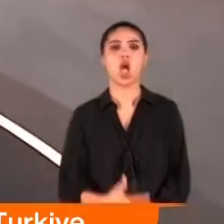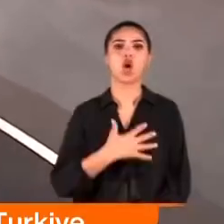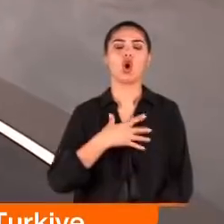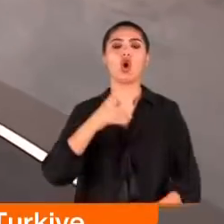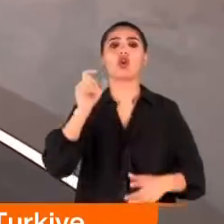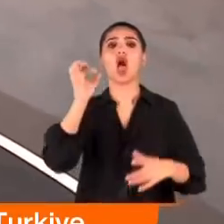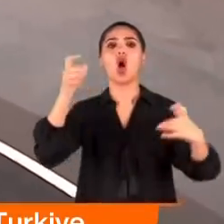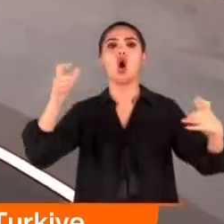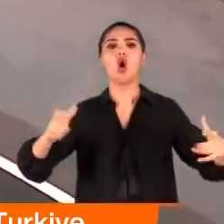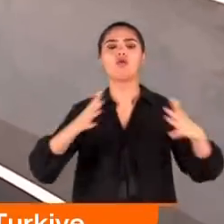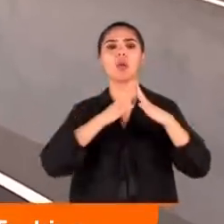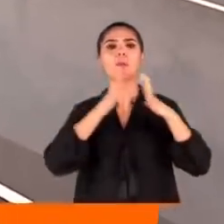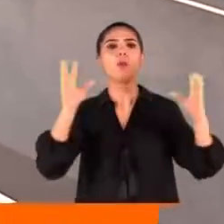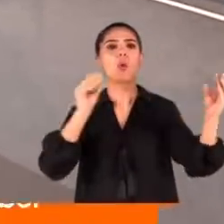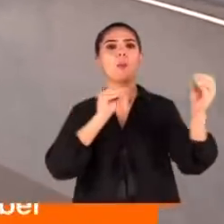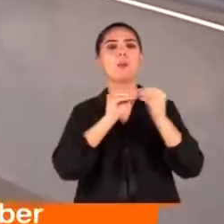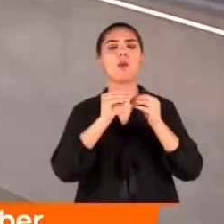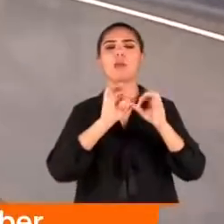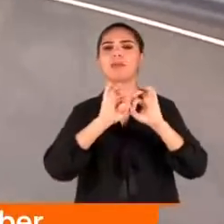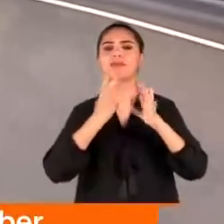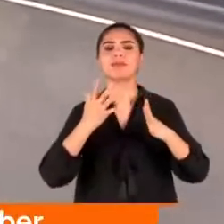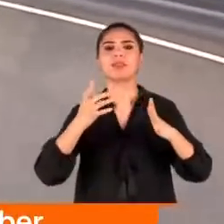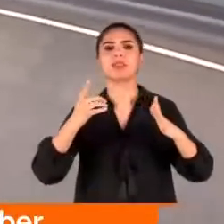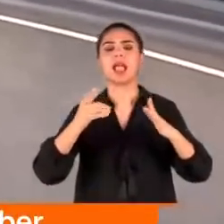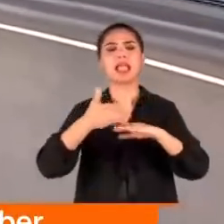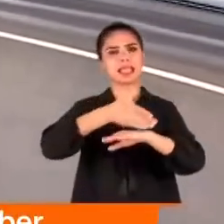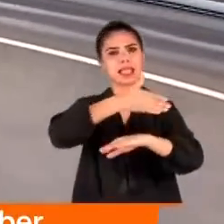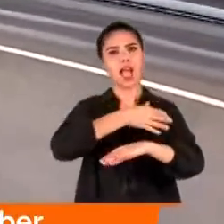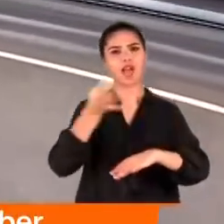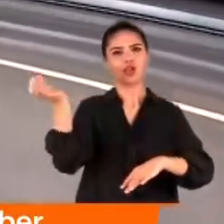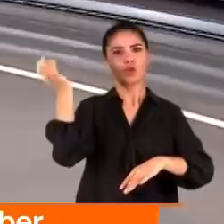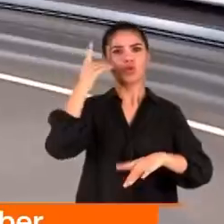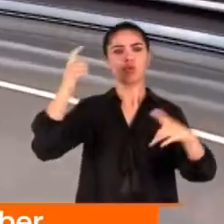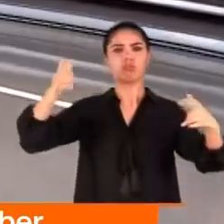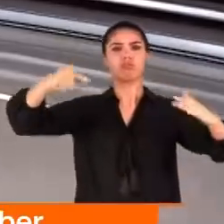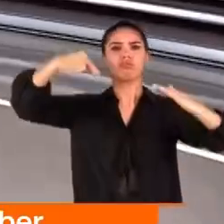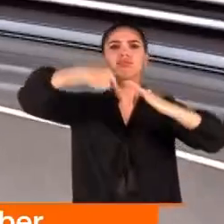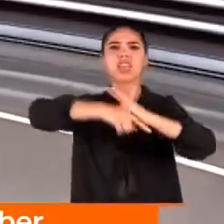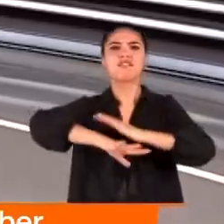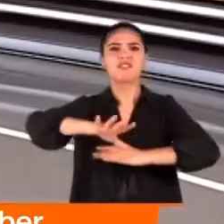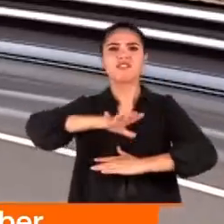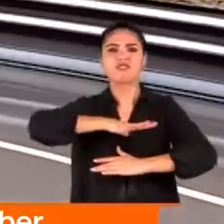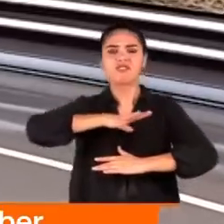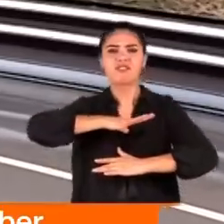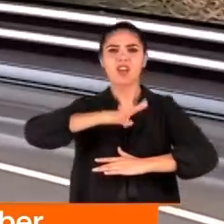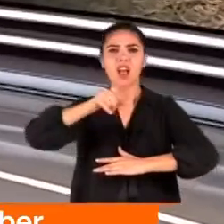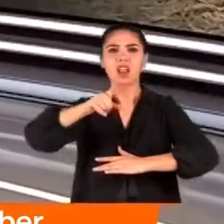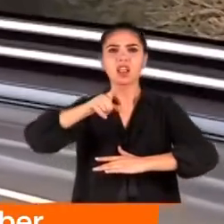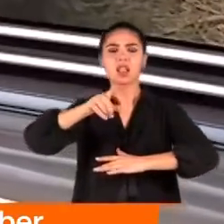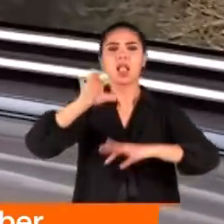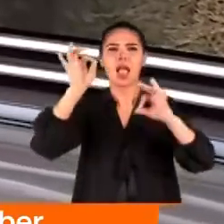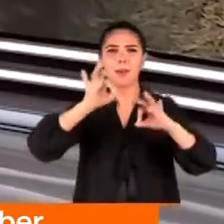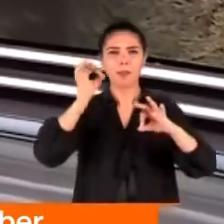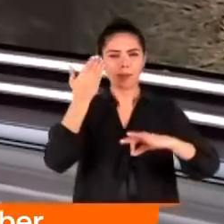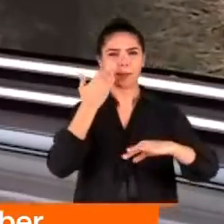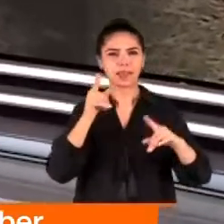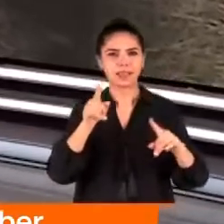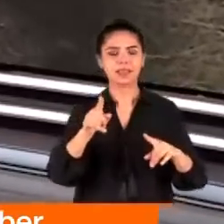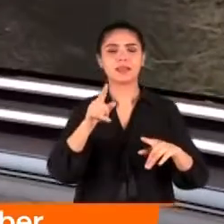Konya Ovası'ndaki en büyük sorunlardan biri, daha önce de duydunuz, gördünüz, obruklar. Birkaç kez ekranlara